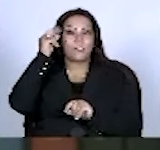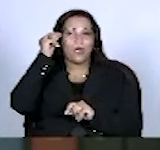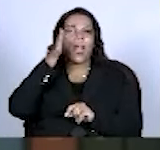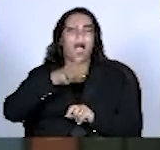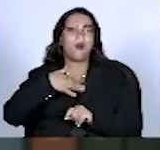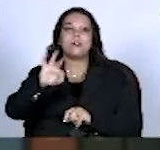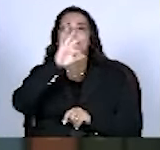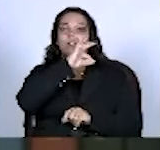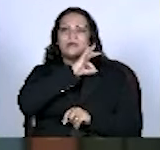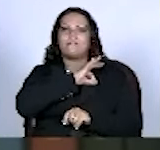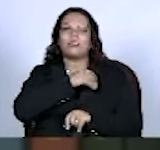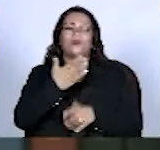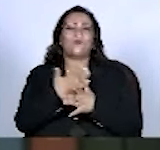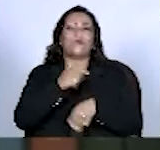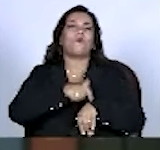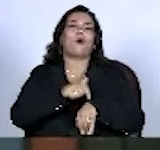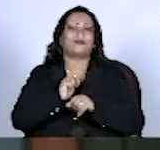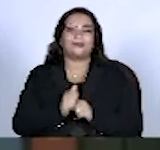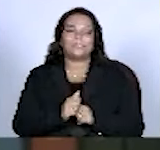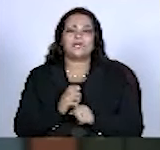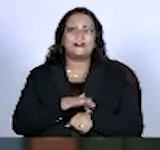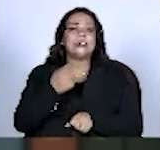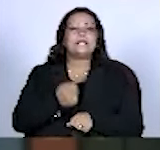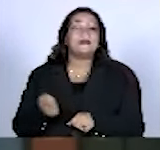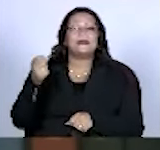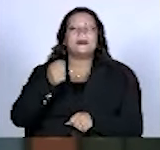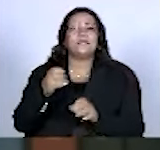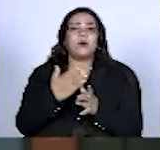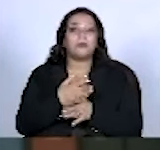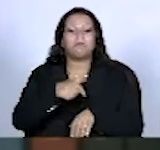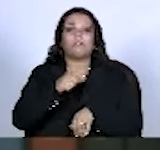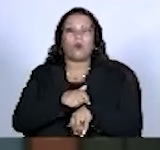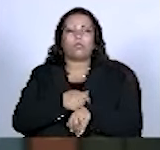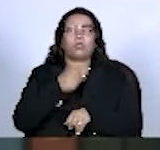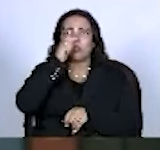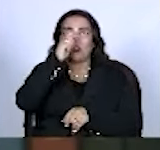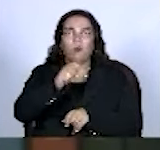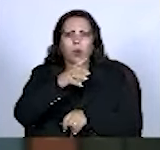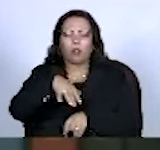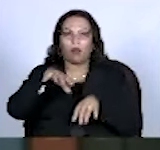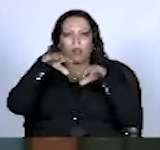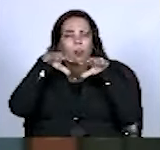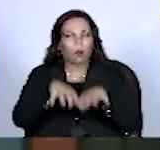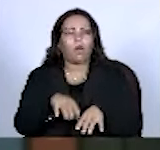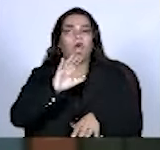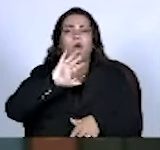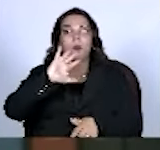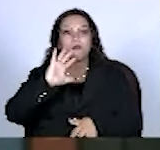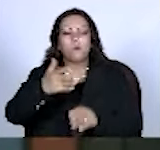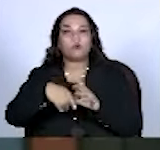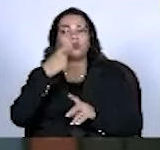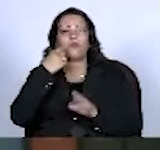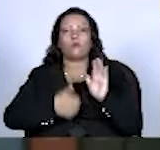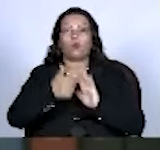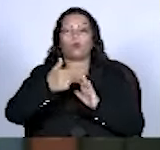يستفيد من عملل الوقت في مزيد من اضعاف خصومه او احراز انتصارات قدام الراي العام